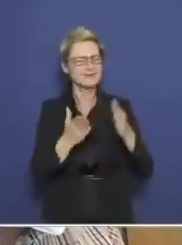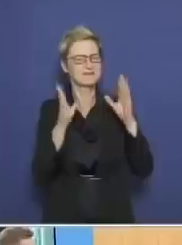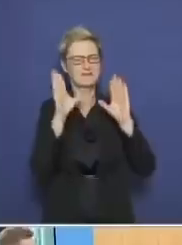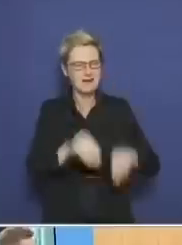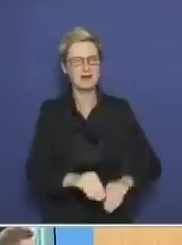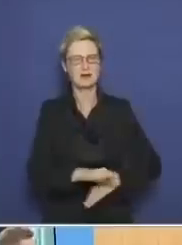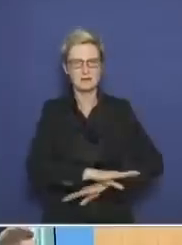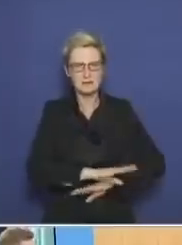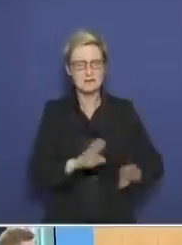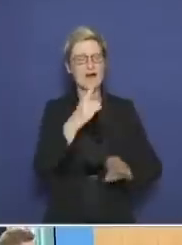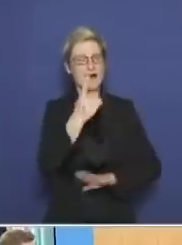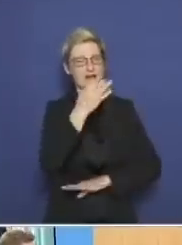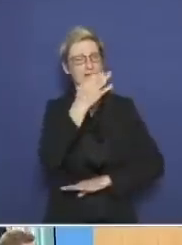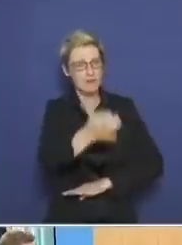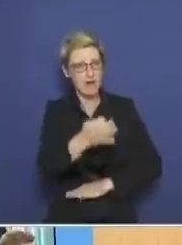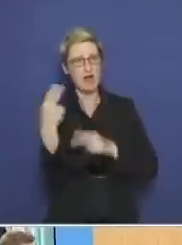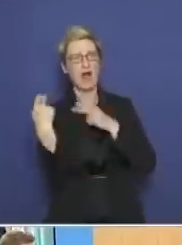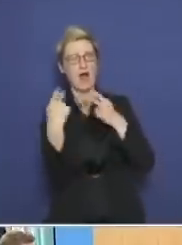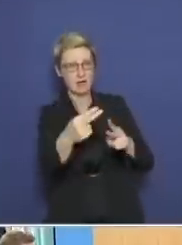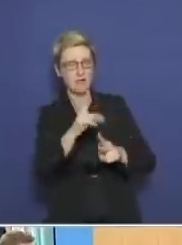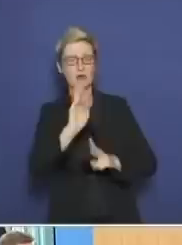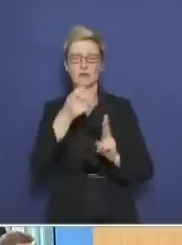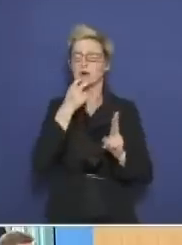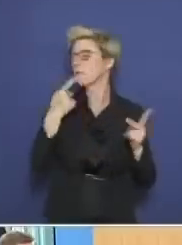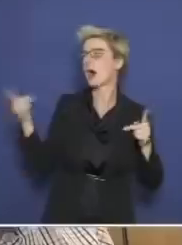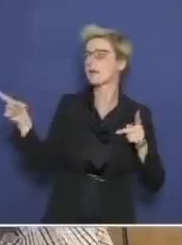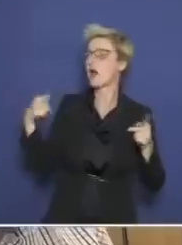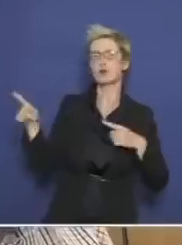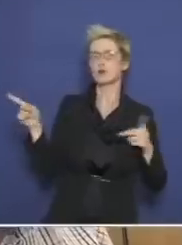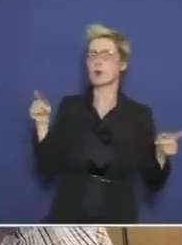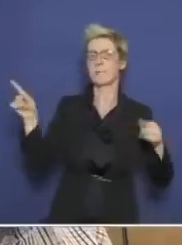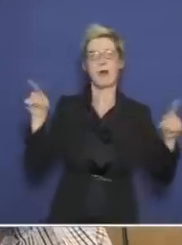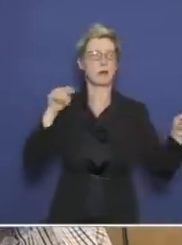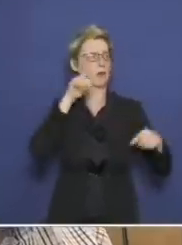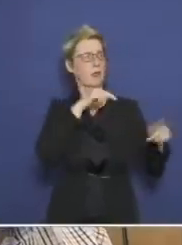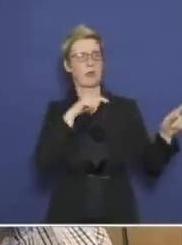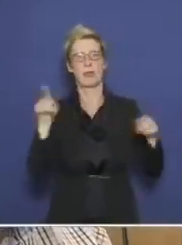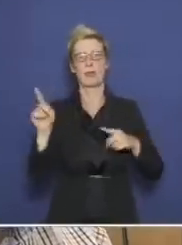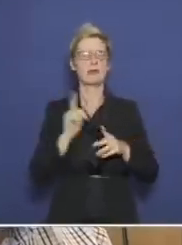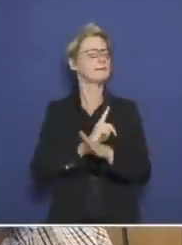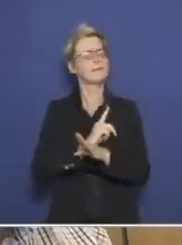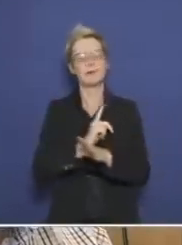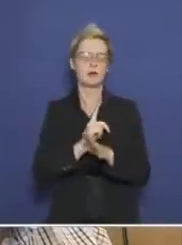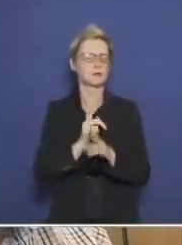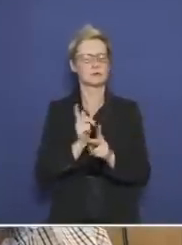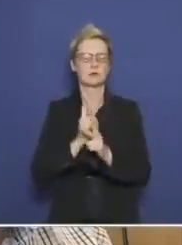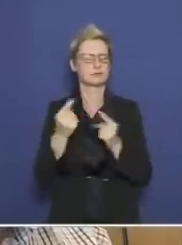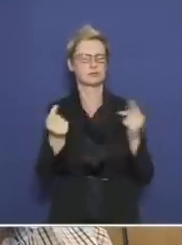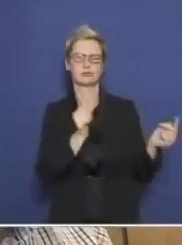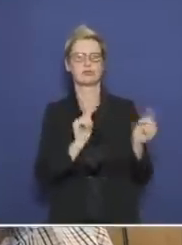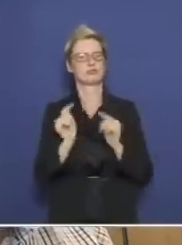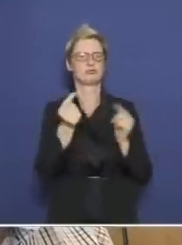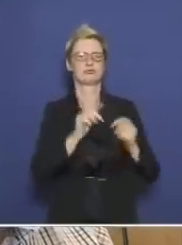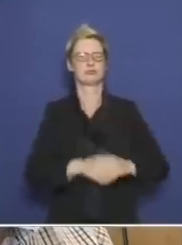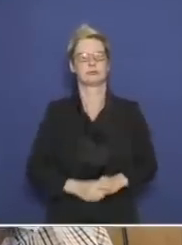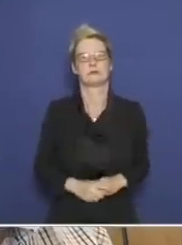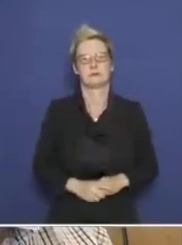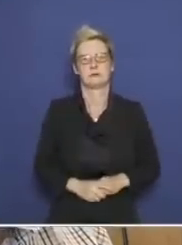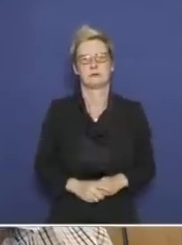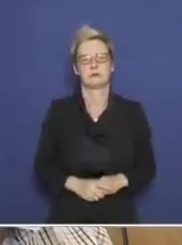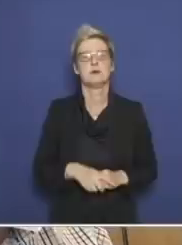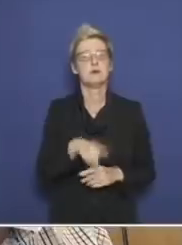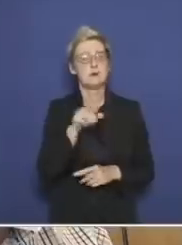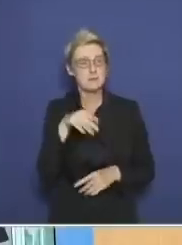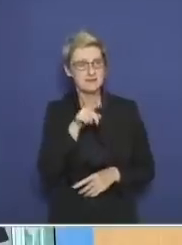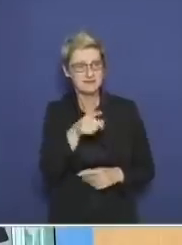Frage, eine Nachfrage. Nein, wir haben das jetzt seit... Ich diskutiere das mit